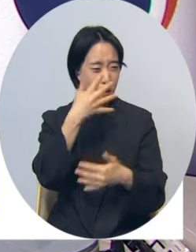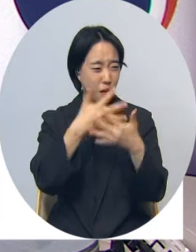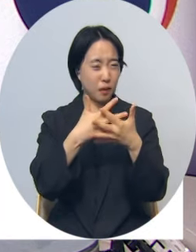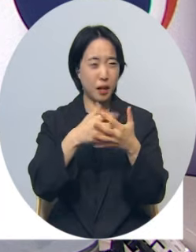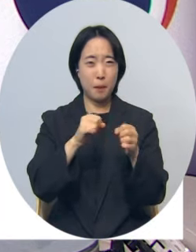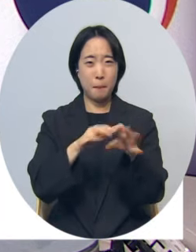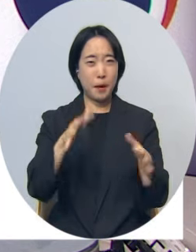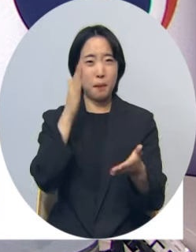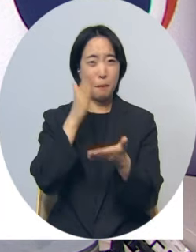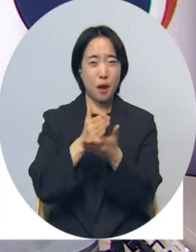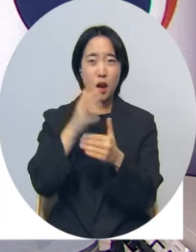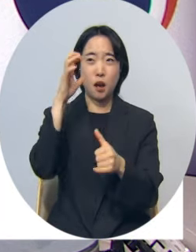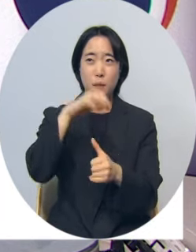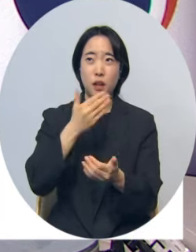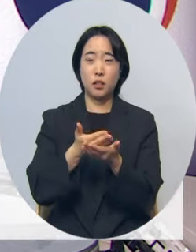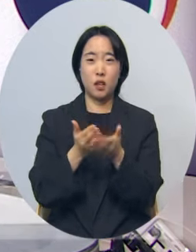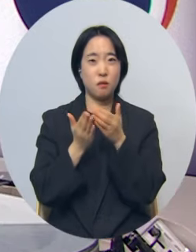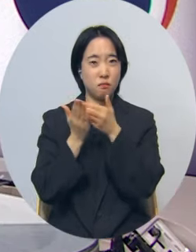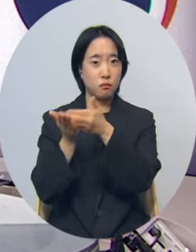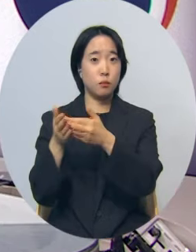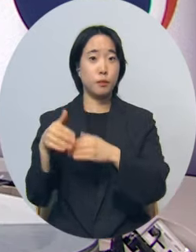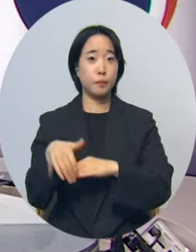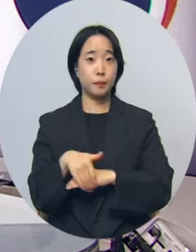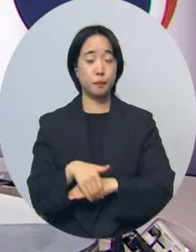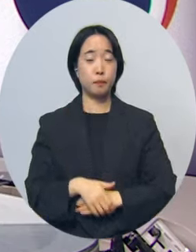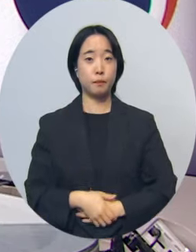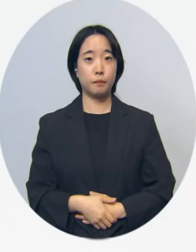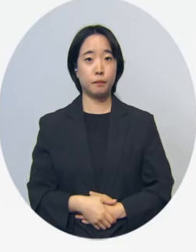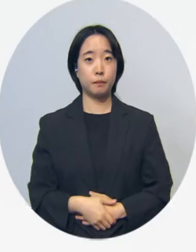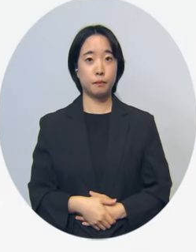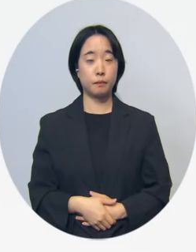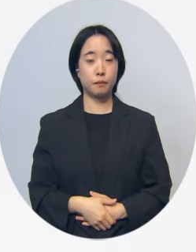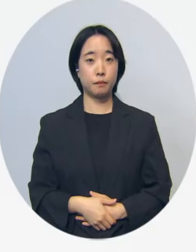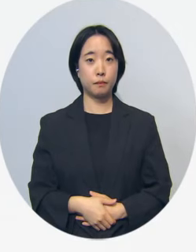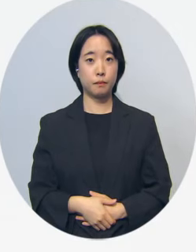계획입니다. 계속해서 김용민 기자입니다.